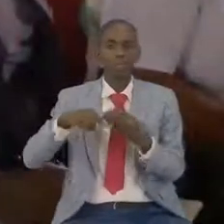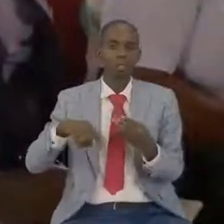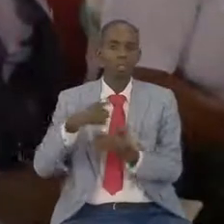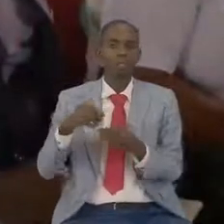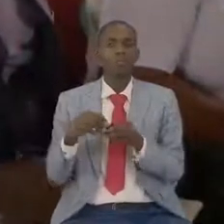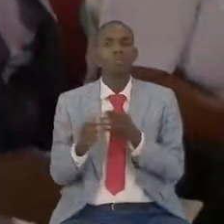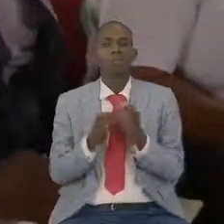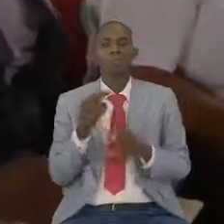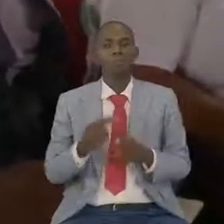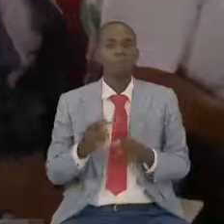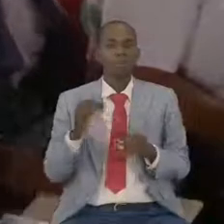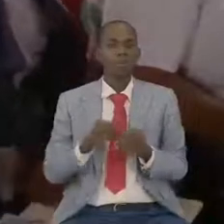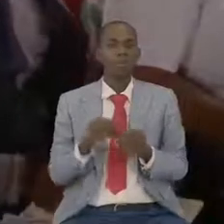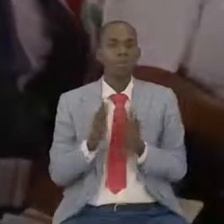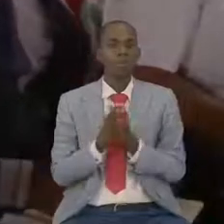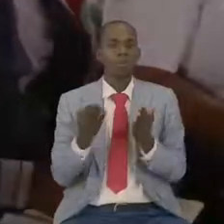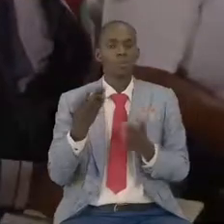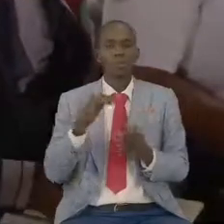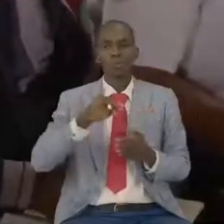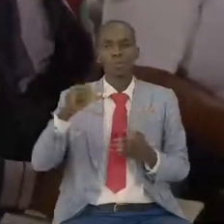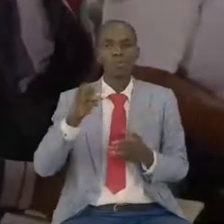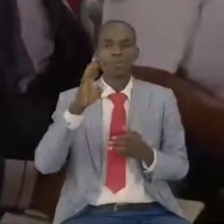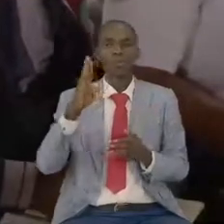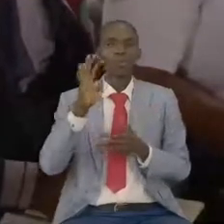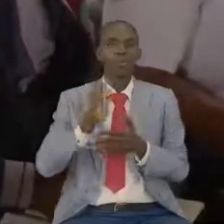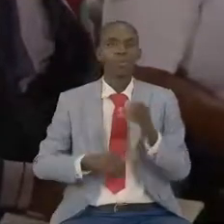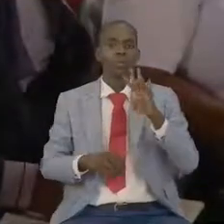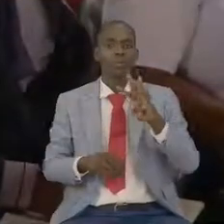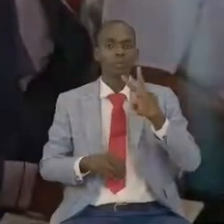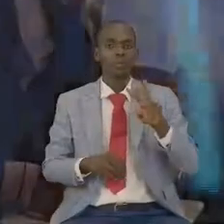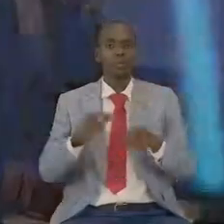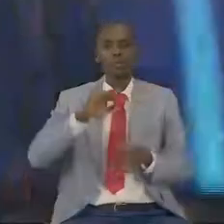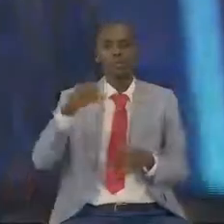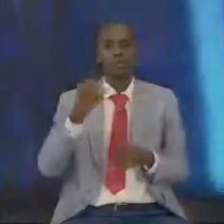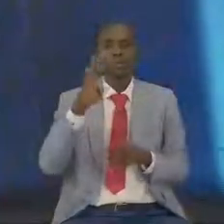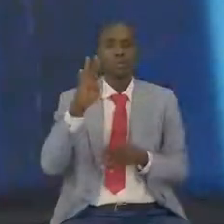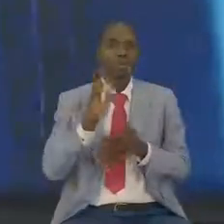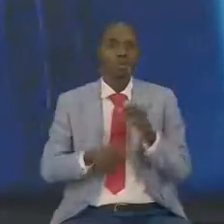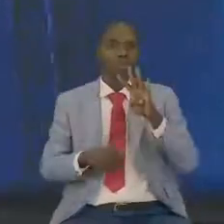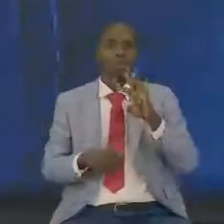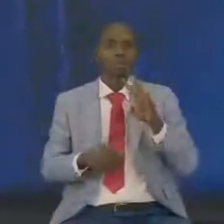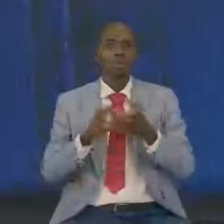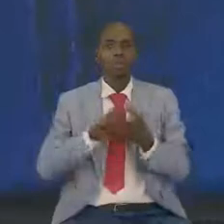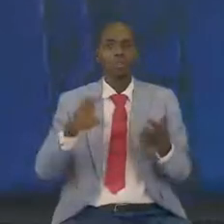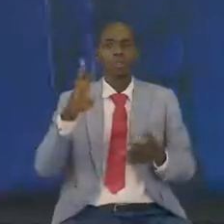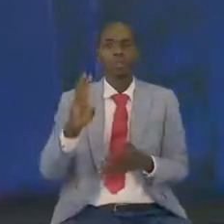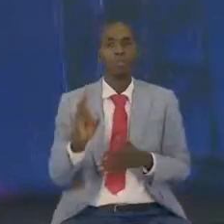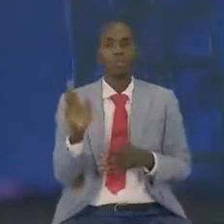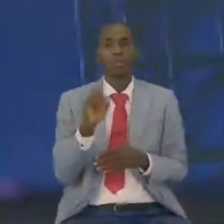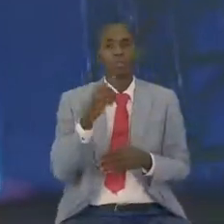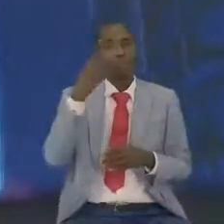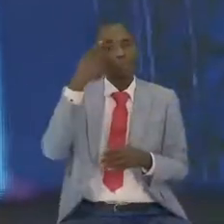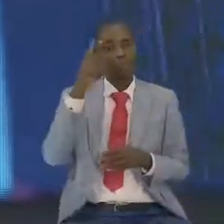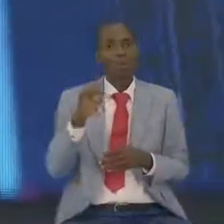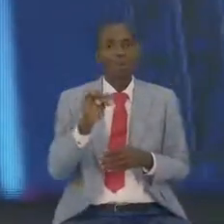Chapitre 42 de Job. Job 42, lisons le verset 6. C'est pourquoi